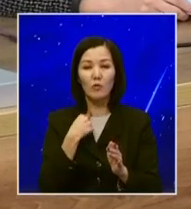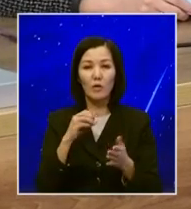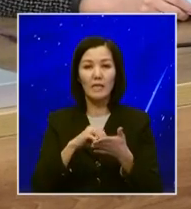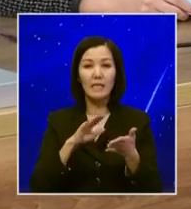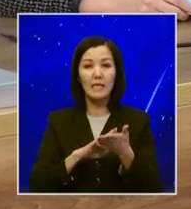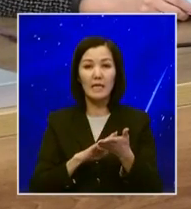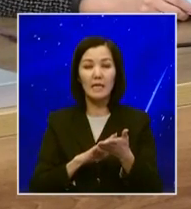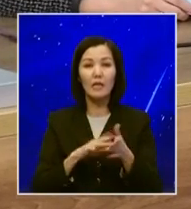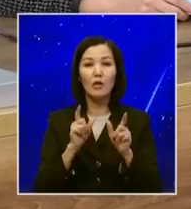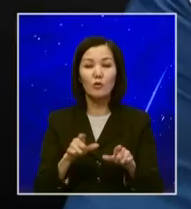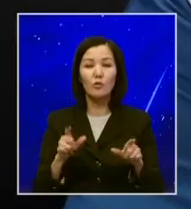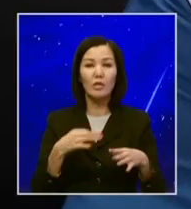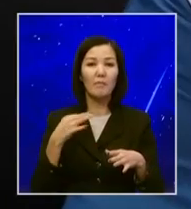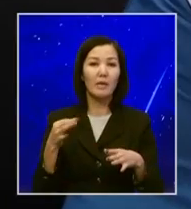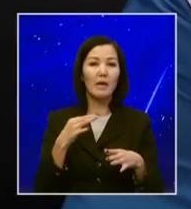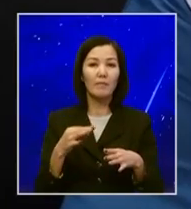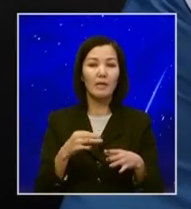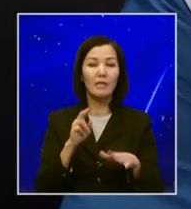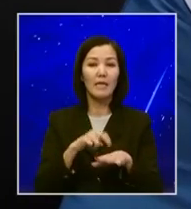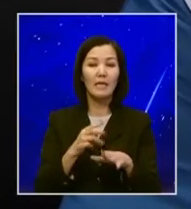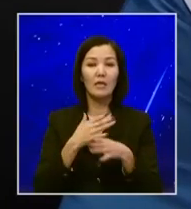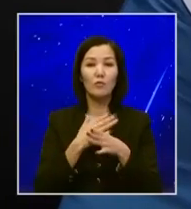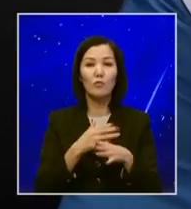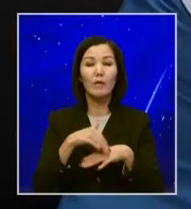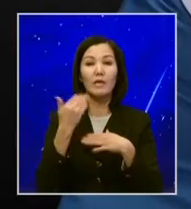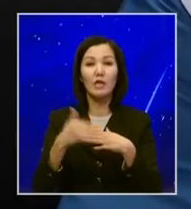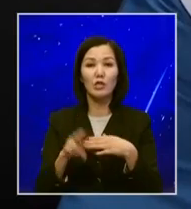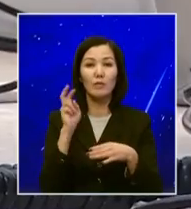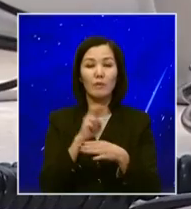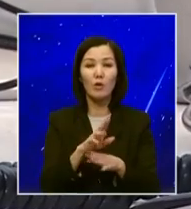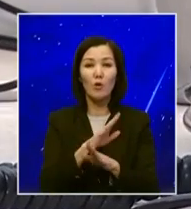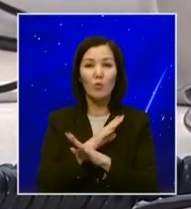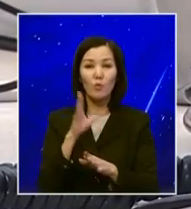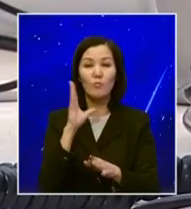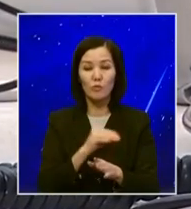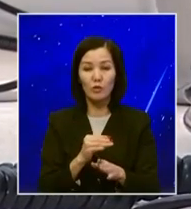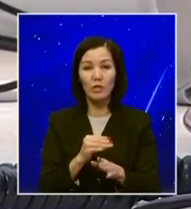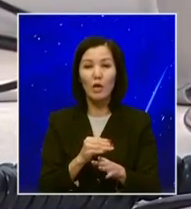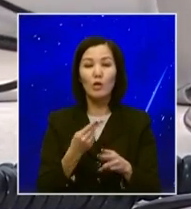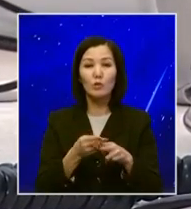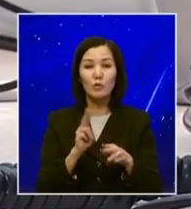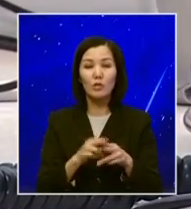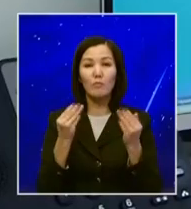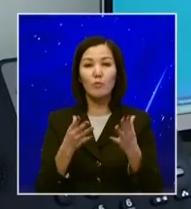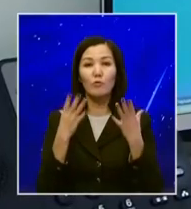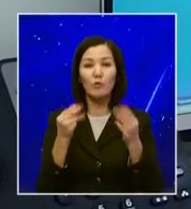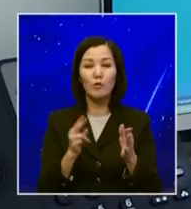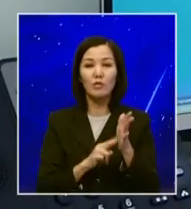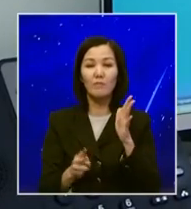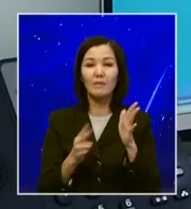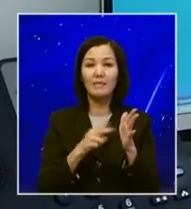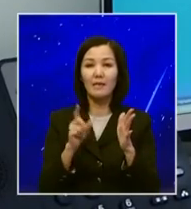тіркелген. Тұрғындардың бейғамдығы мен дәрігерлер көмегіне кеш жүгінуі өлімге де әкеп жатыр. Өкініштісі бүгінге дейін 78